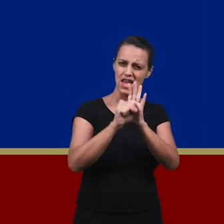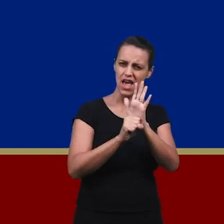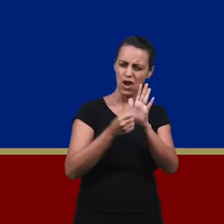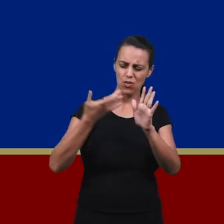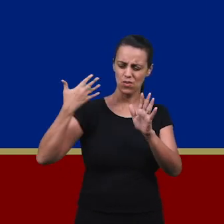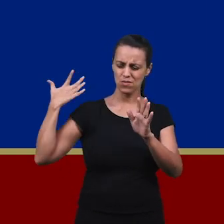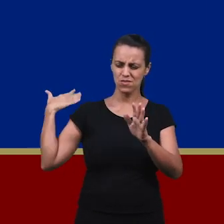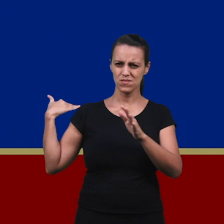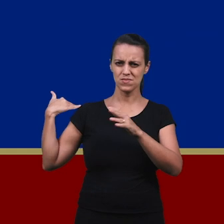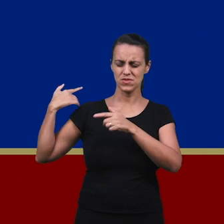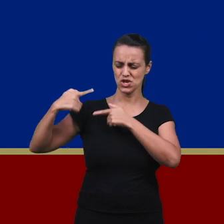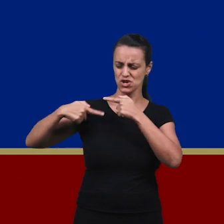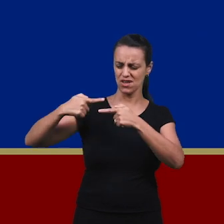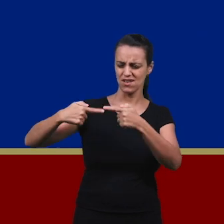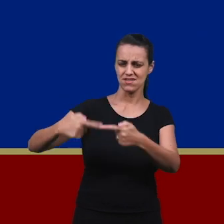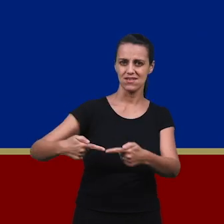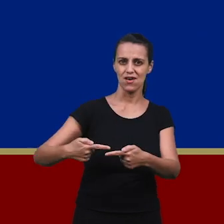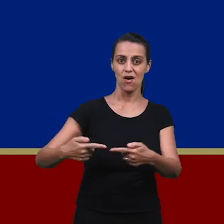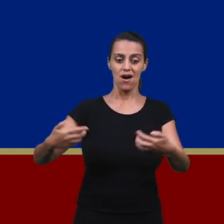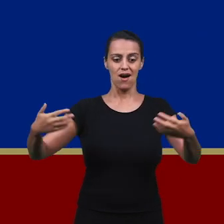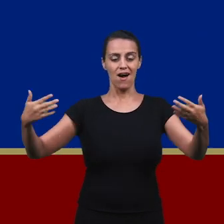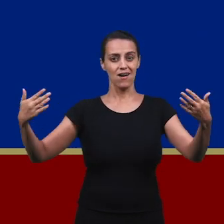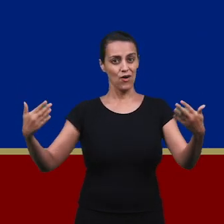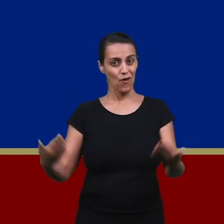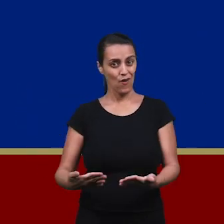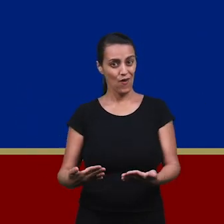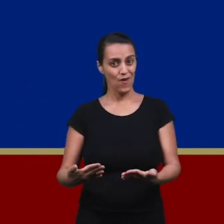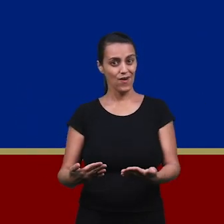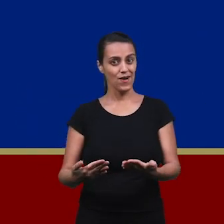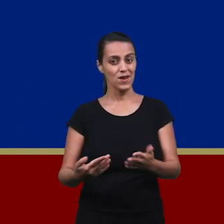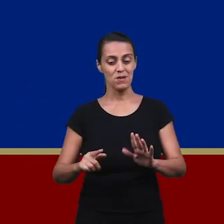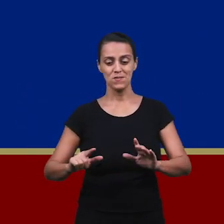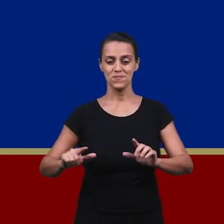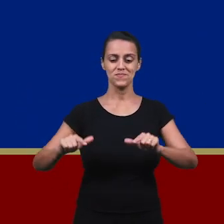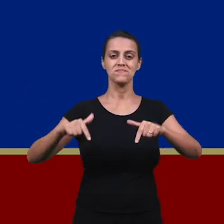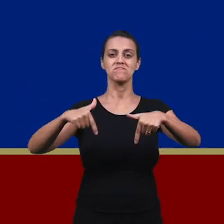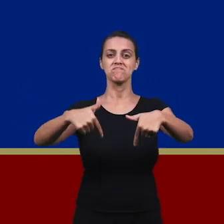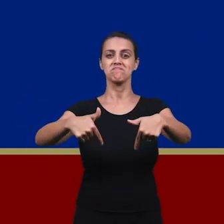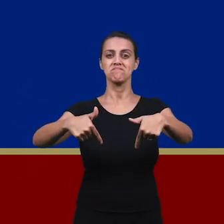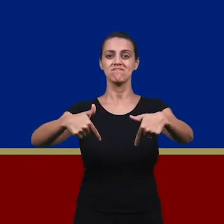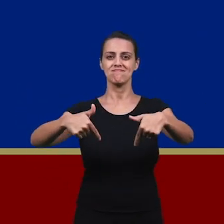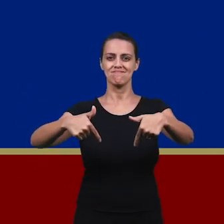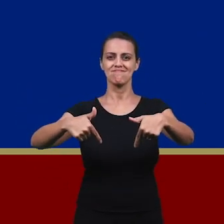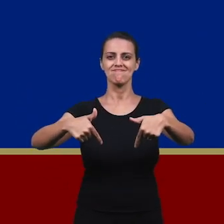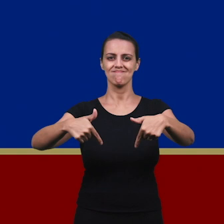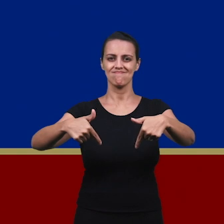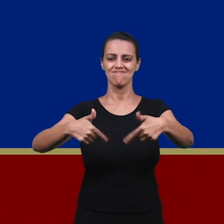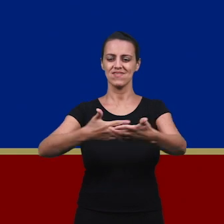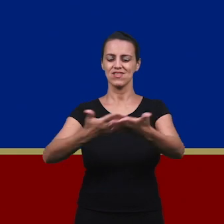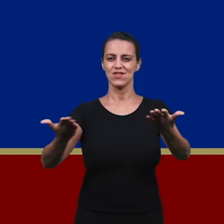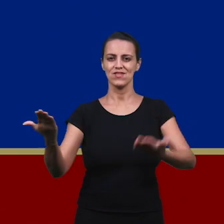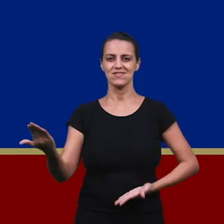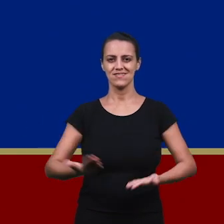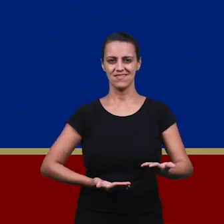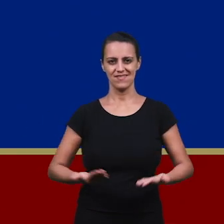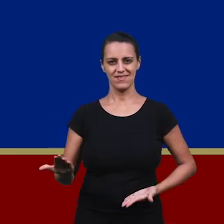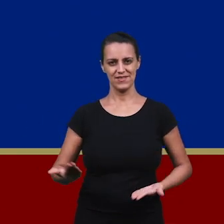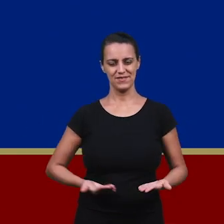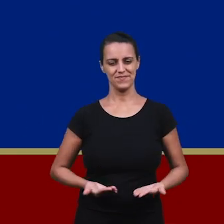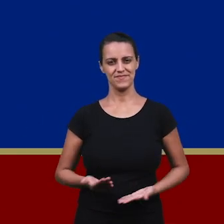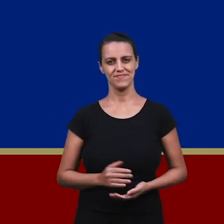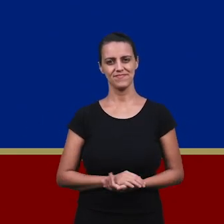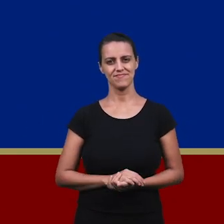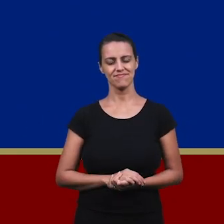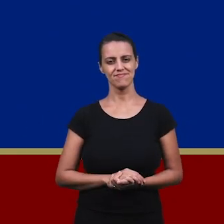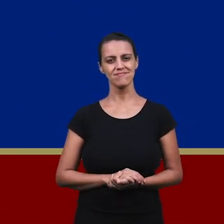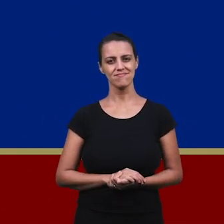a été manifesté à ses saints. Gloire à Jésus. Ce mystère, il est